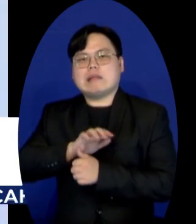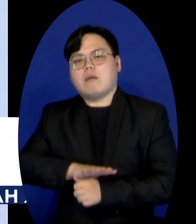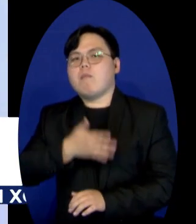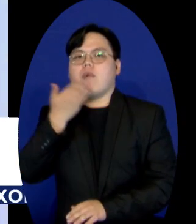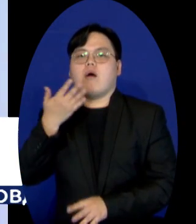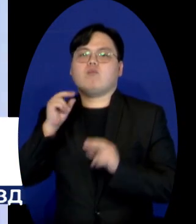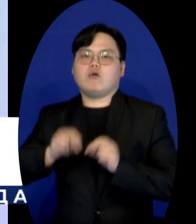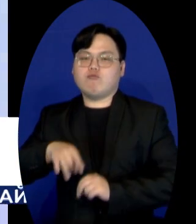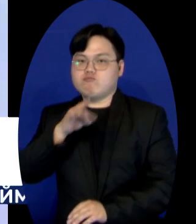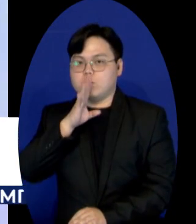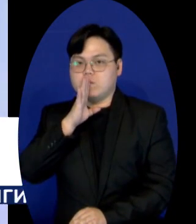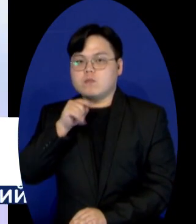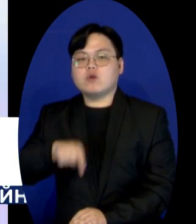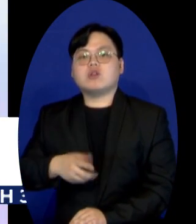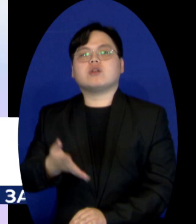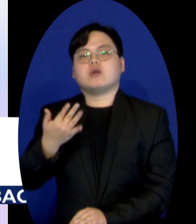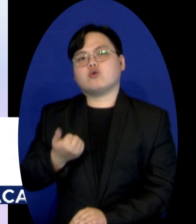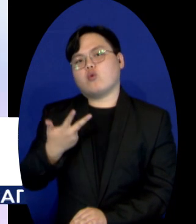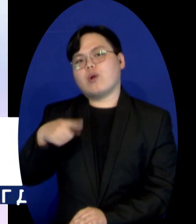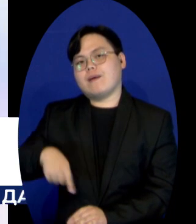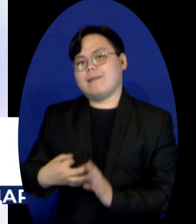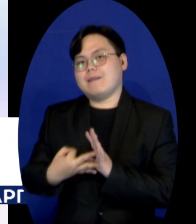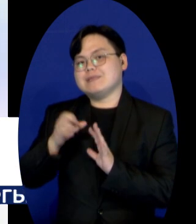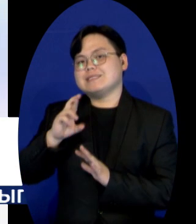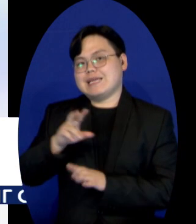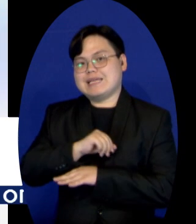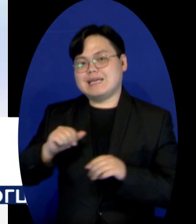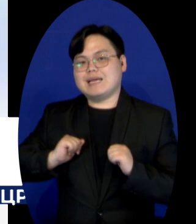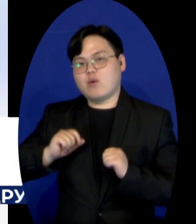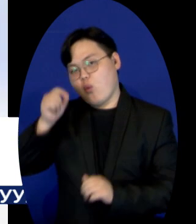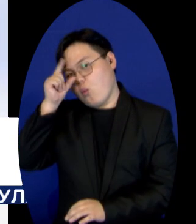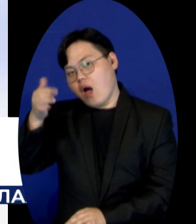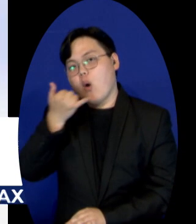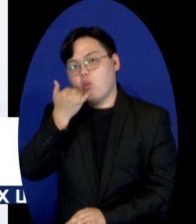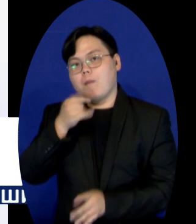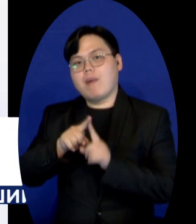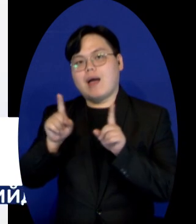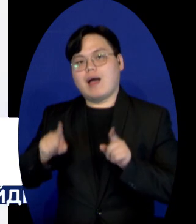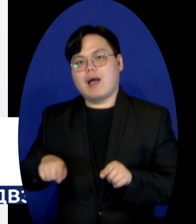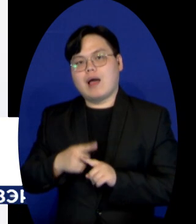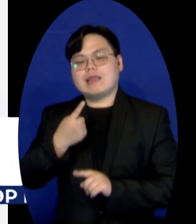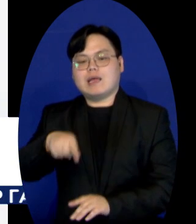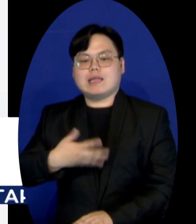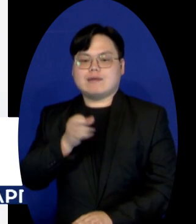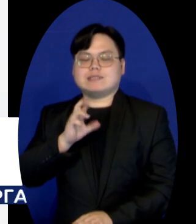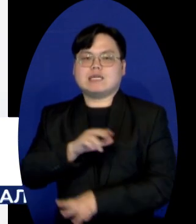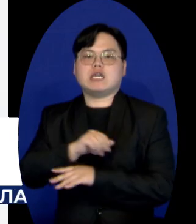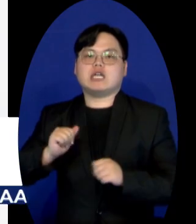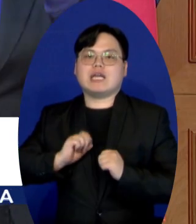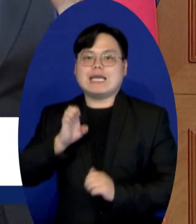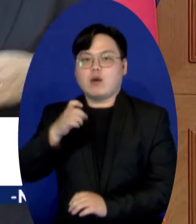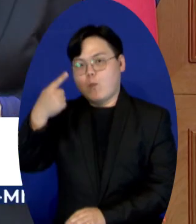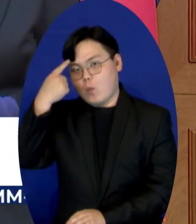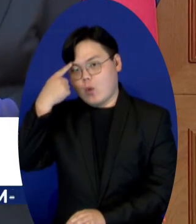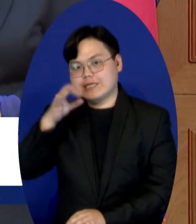Өнөөдрийн байдлаар давхурдсан тоогоор 3.8 сая иргэн ухаалаг утастай, тэдний 1.5 сая нь e-Монгол Yes IT-г ашиглаж байна.